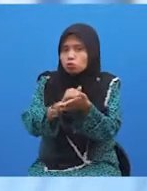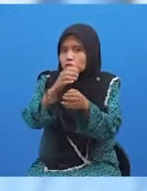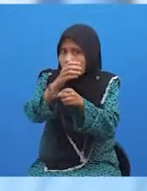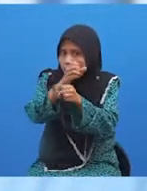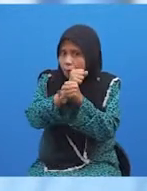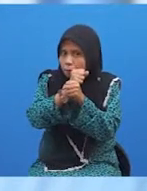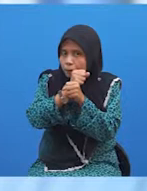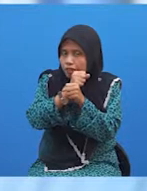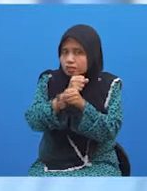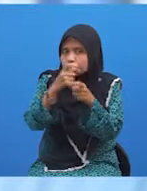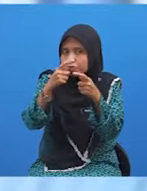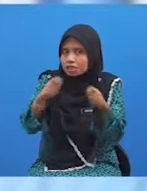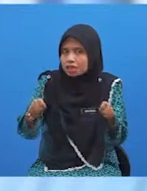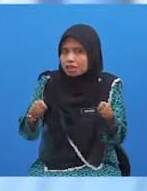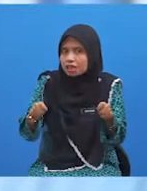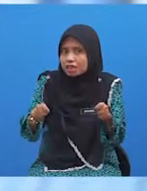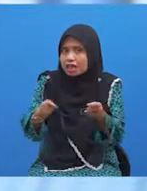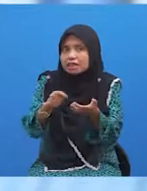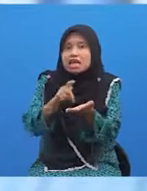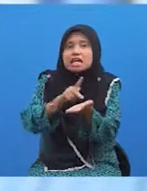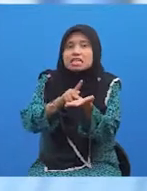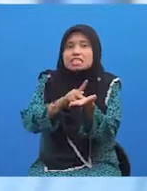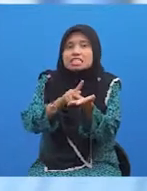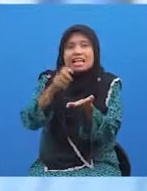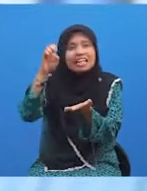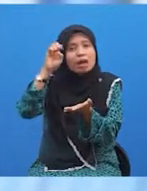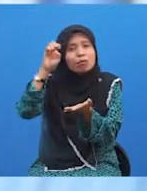tersebut dapat meninggalkan